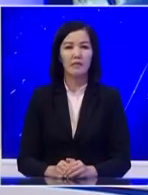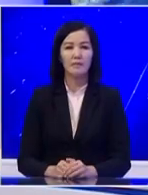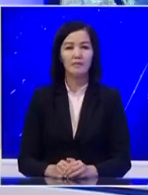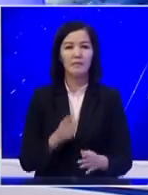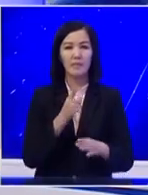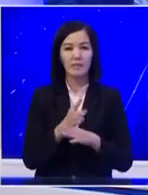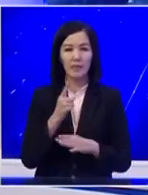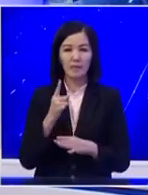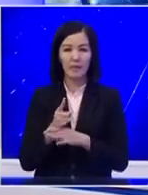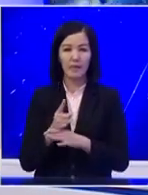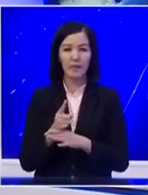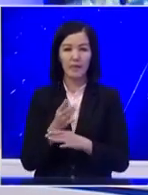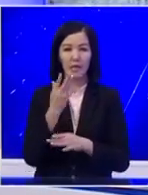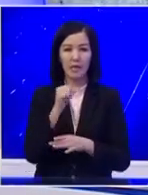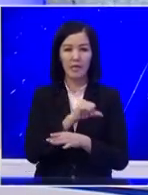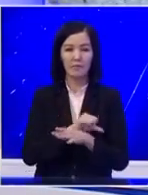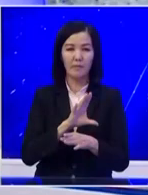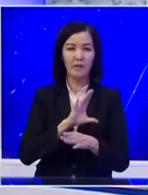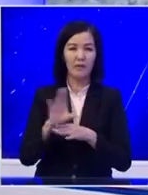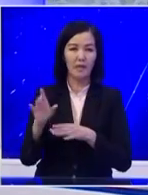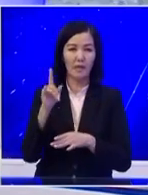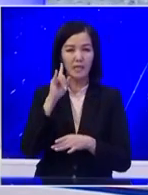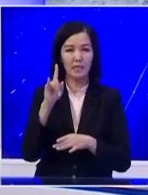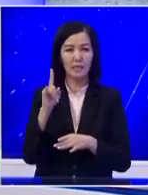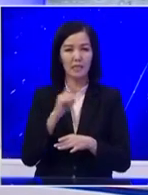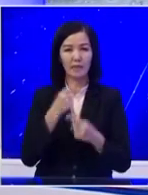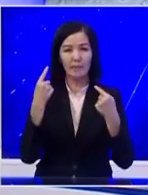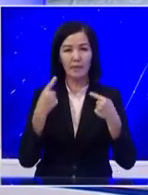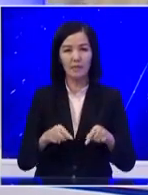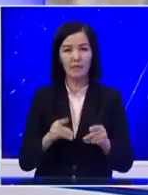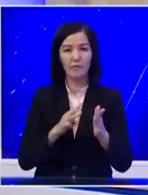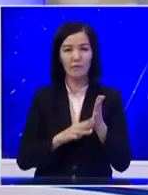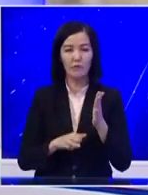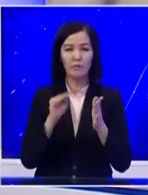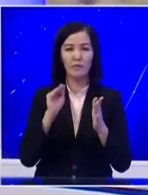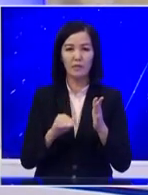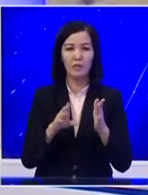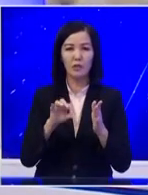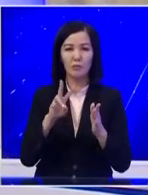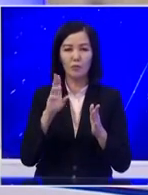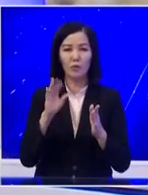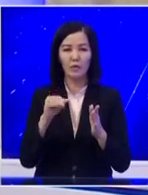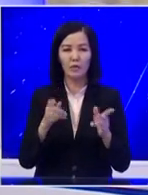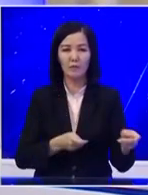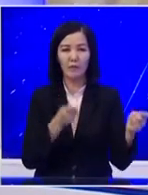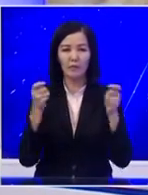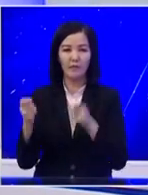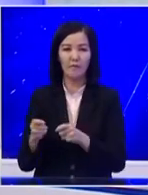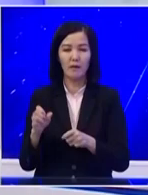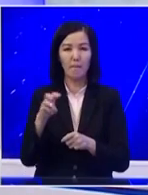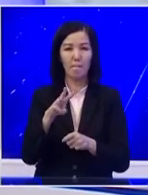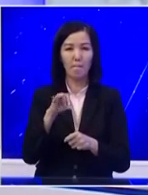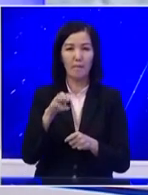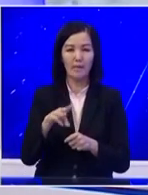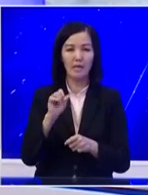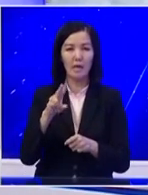Из-за запрета в объемах экспорта Казахстан потерял как минимум порядка 80 тысяч тонн муки с поставками в марте и апреле. Об